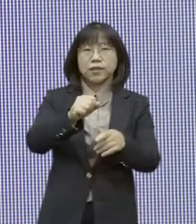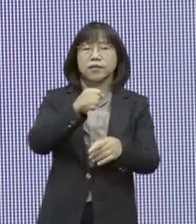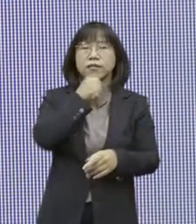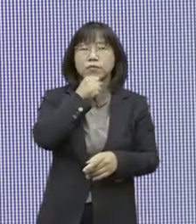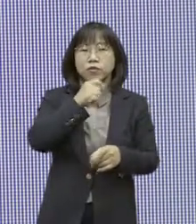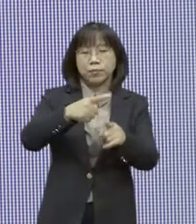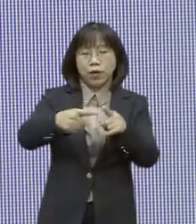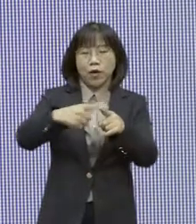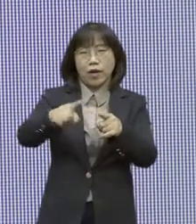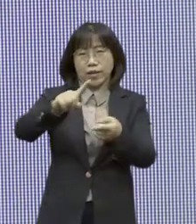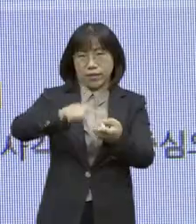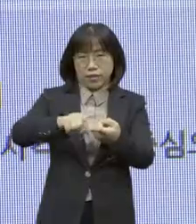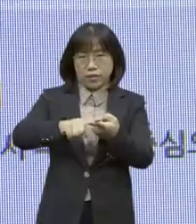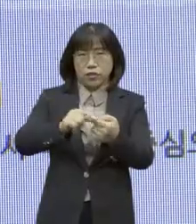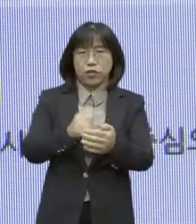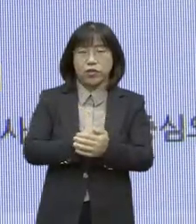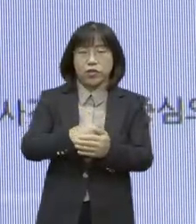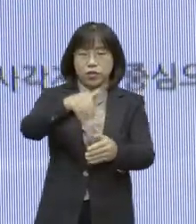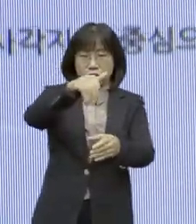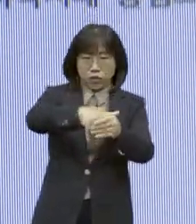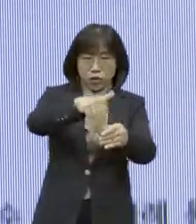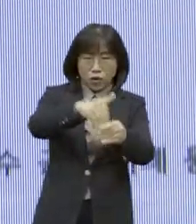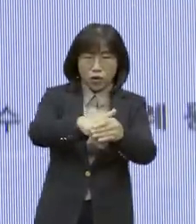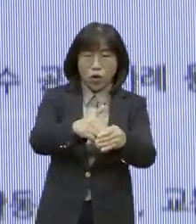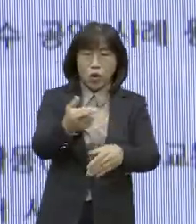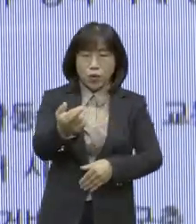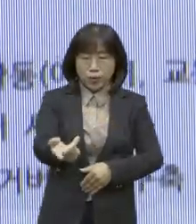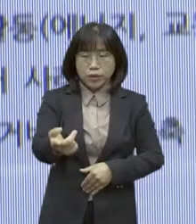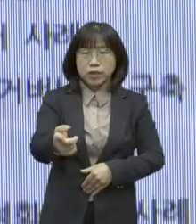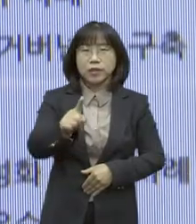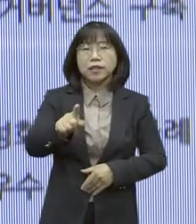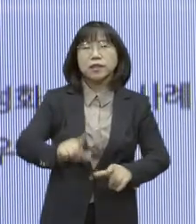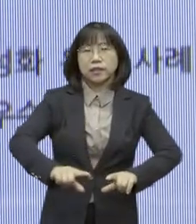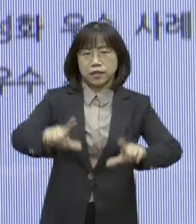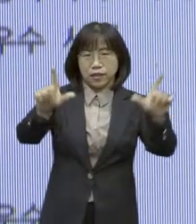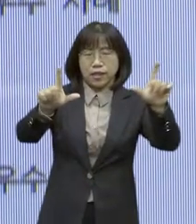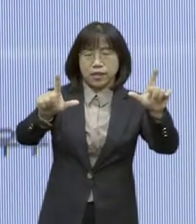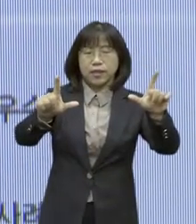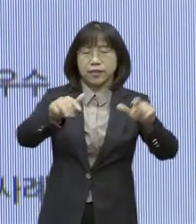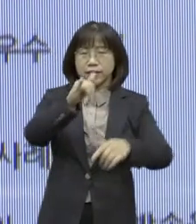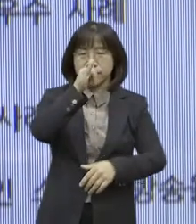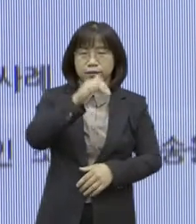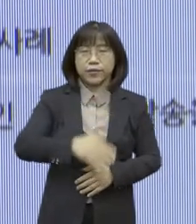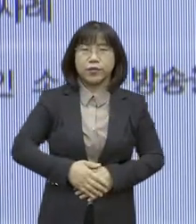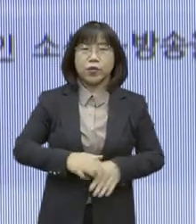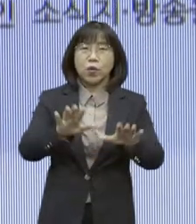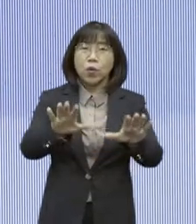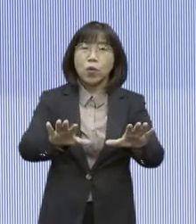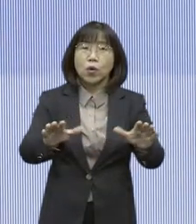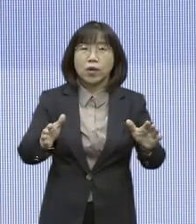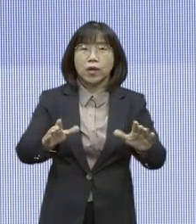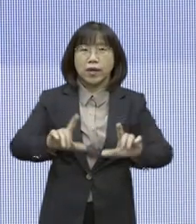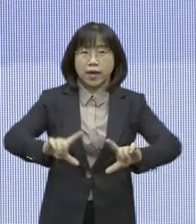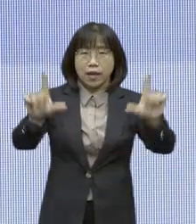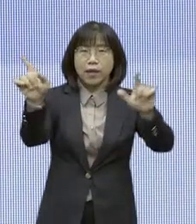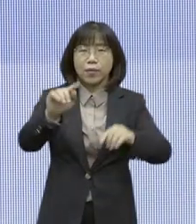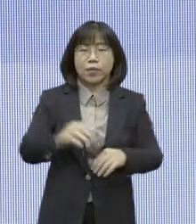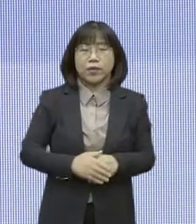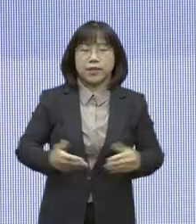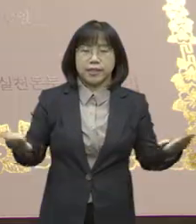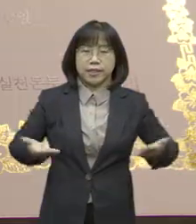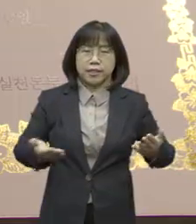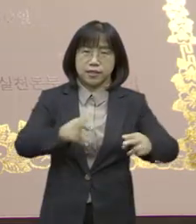위해 지방선거가 없는 해에 매년 개최되고 있습니다. 올해 대회는 일자리 및 고용 개선,